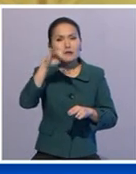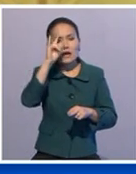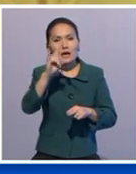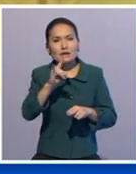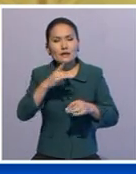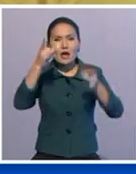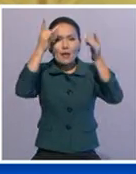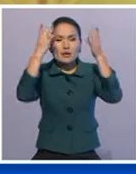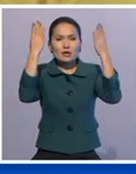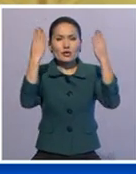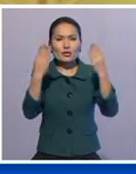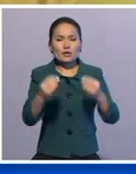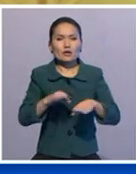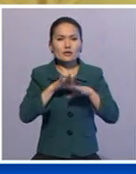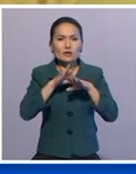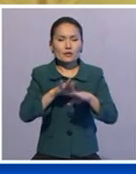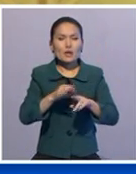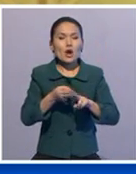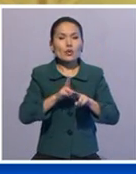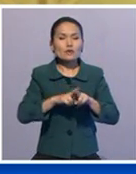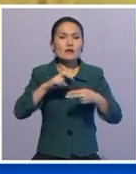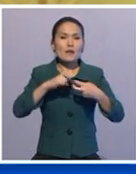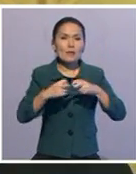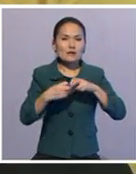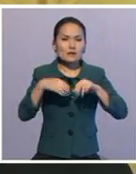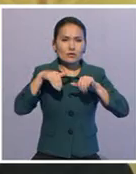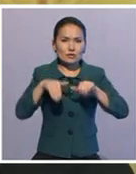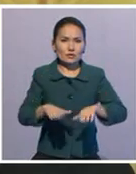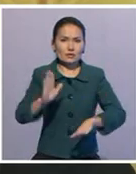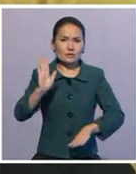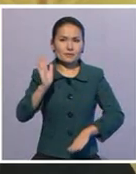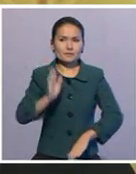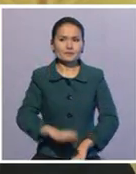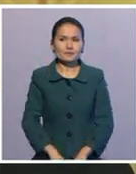күндері өтті. Яғни кеңесте қаралған мәселелердің барлығы да өз нәтижесін беріп келеді.